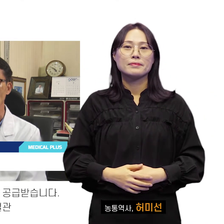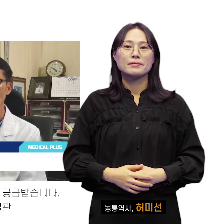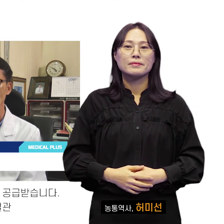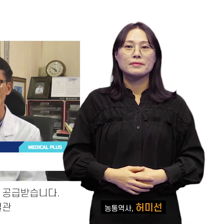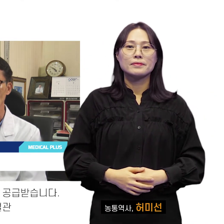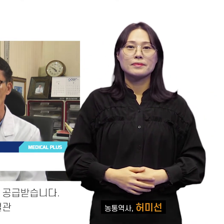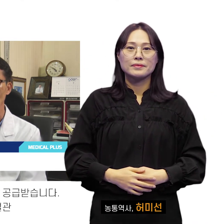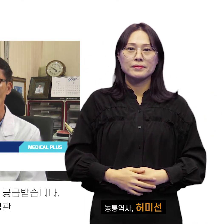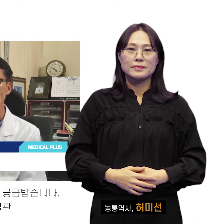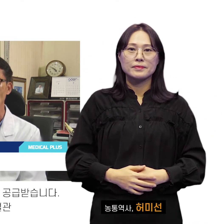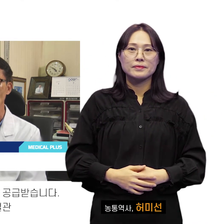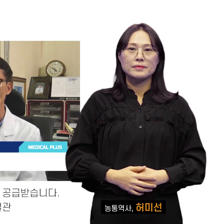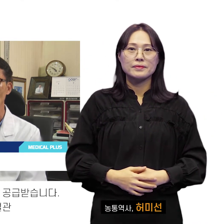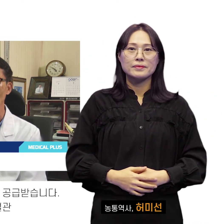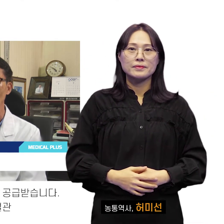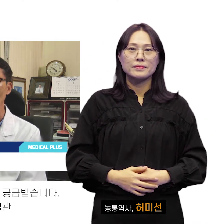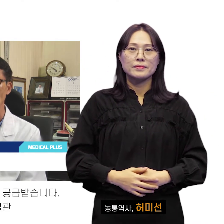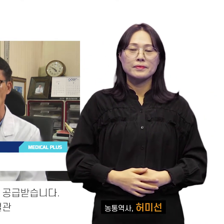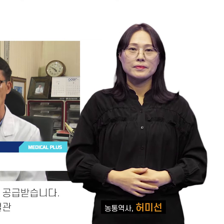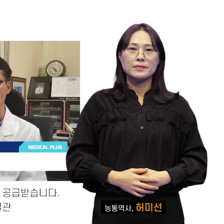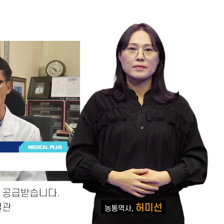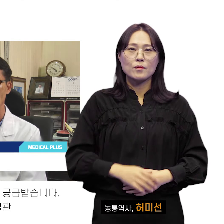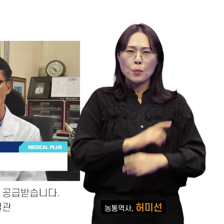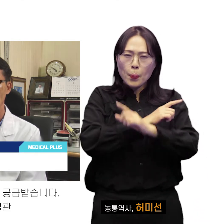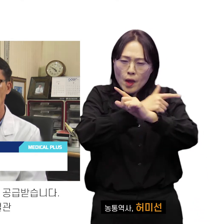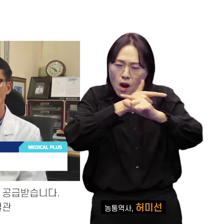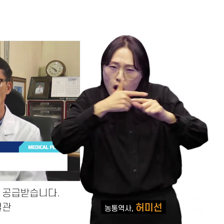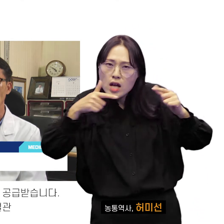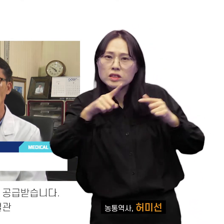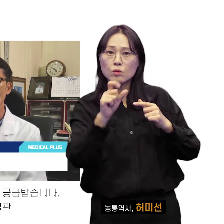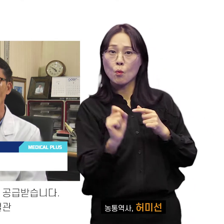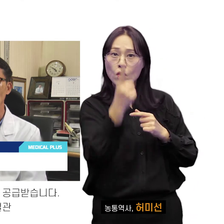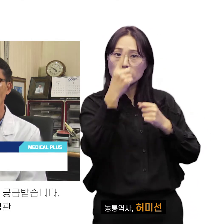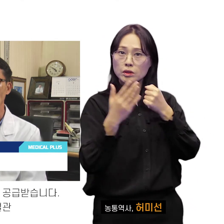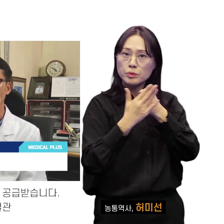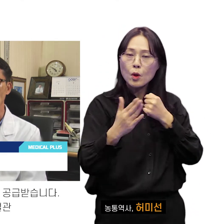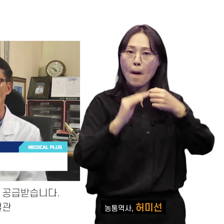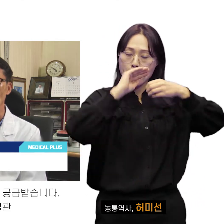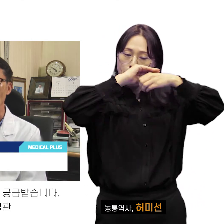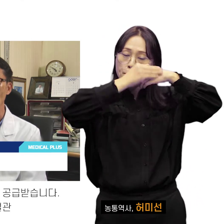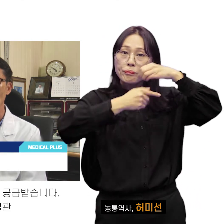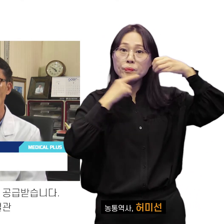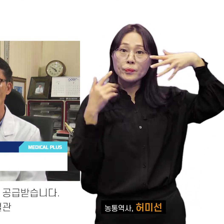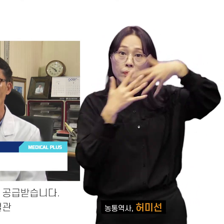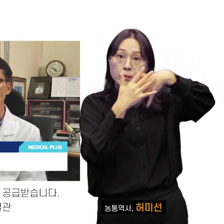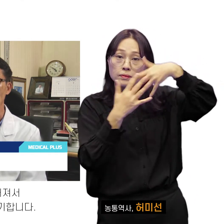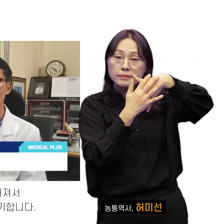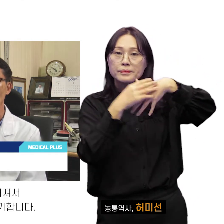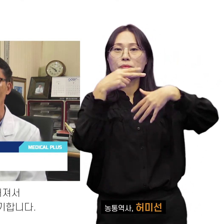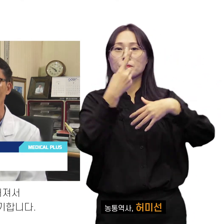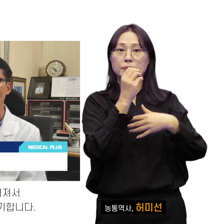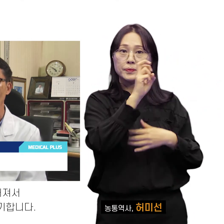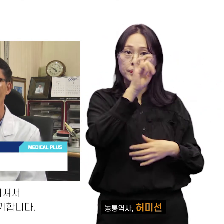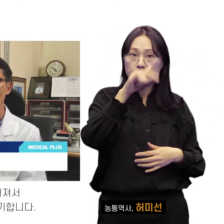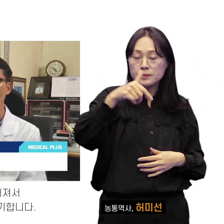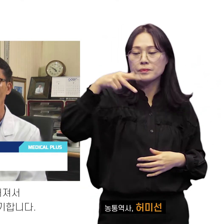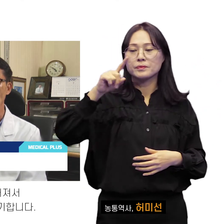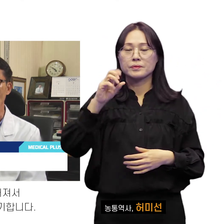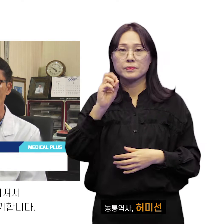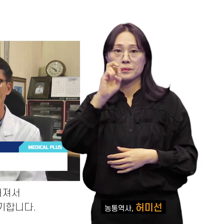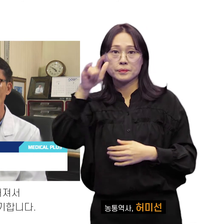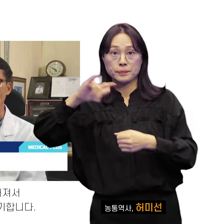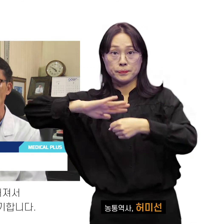통해서 영양분과 산소를 공급받습니다. 여러 가지 원인에 의해서 이런 망막 혈관, 즉